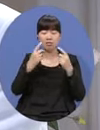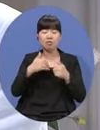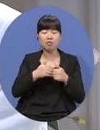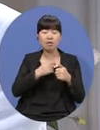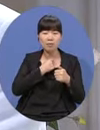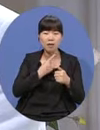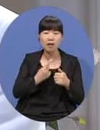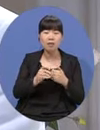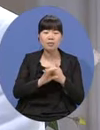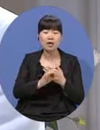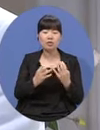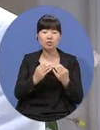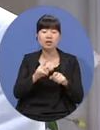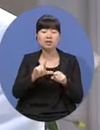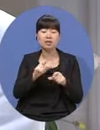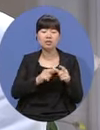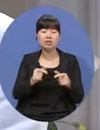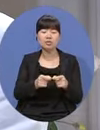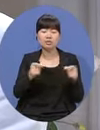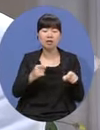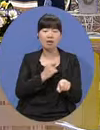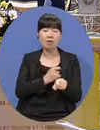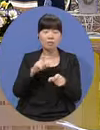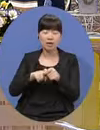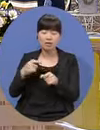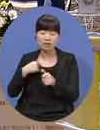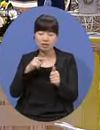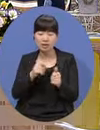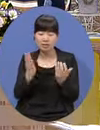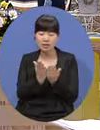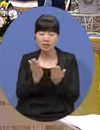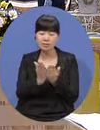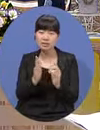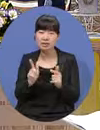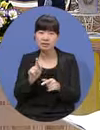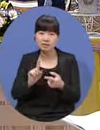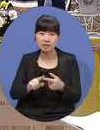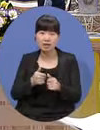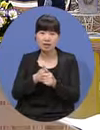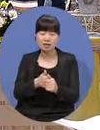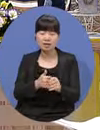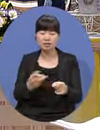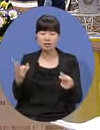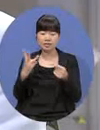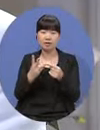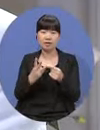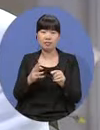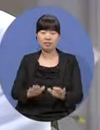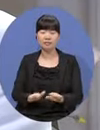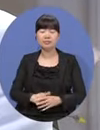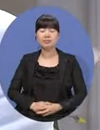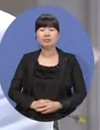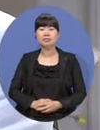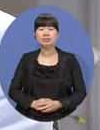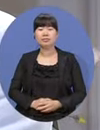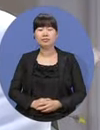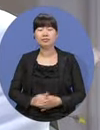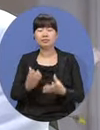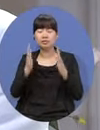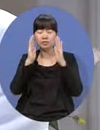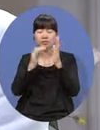얘는 수학을 굉장히 많이 해야 되거든요 그 목표하고 내가 시키는 게 맞냐 안 맞냐 세 번째는 어 그